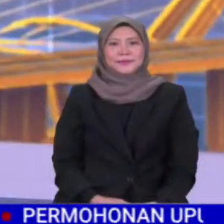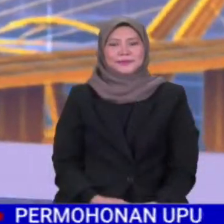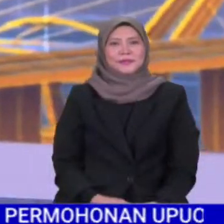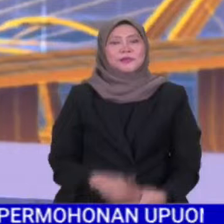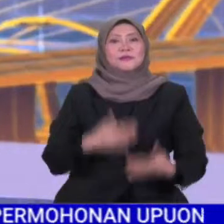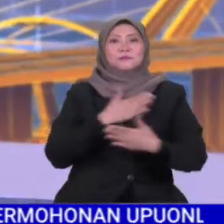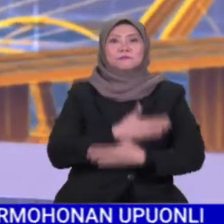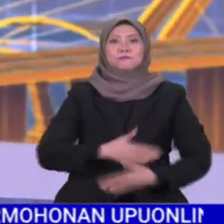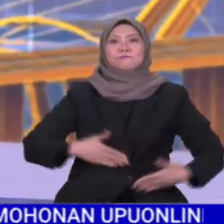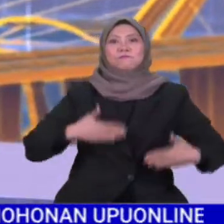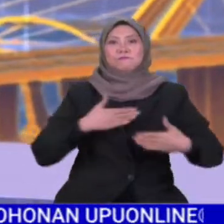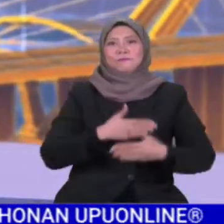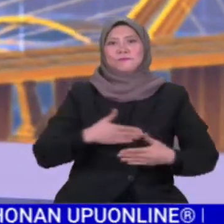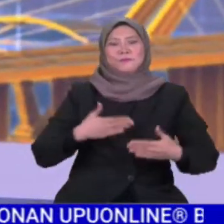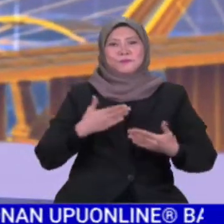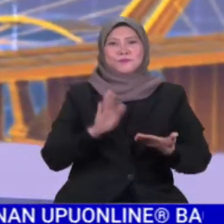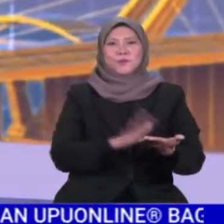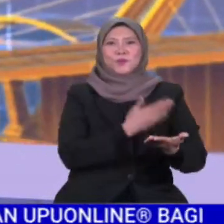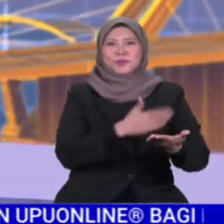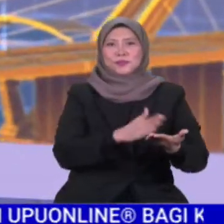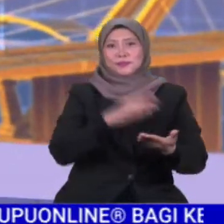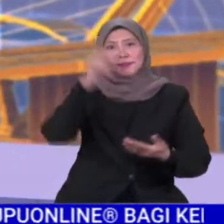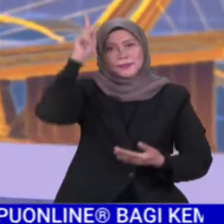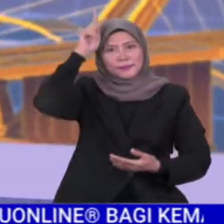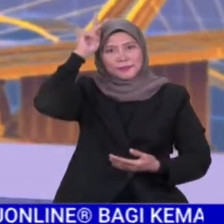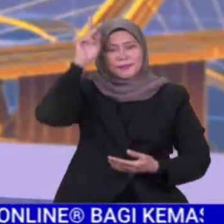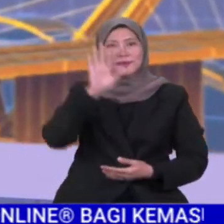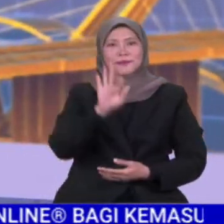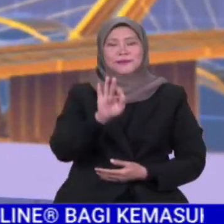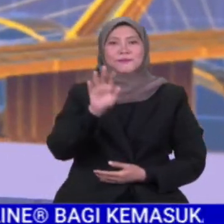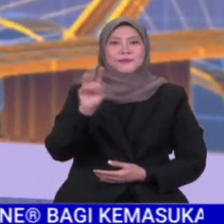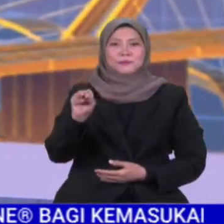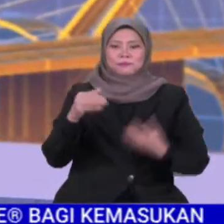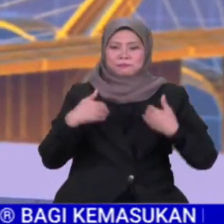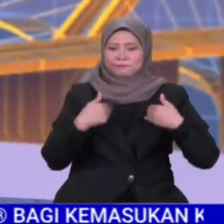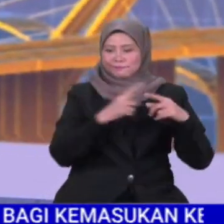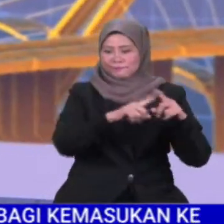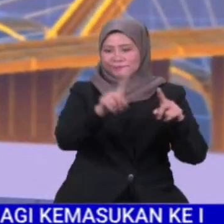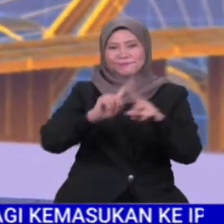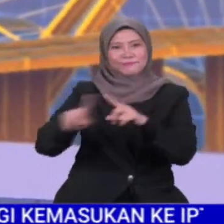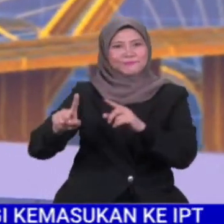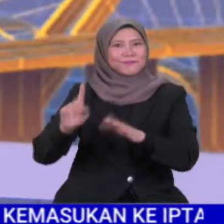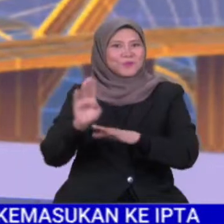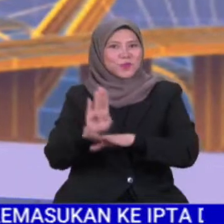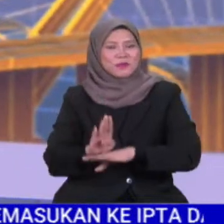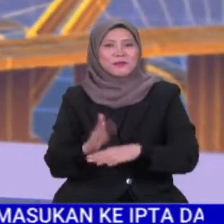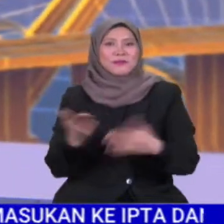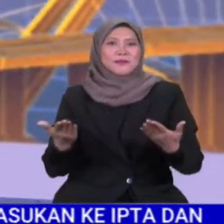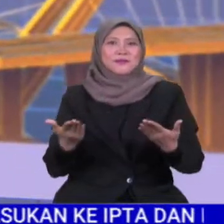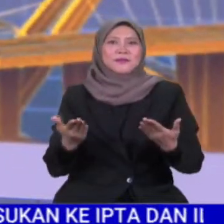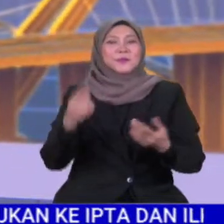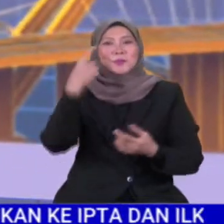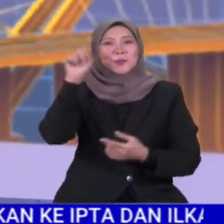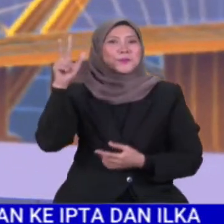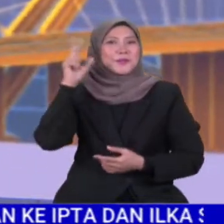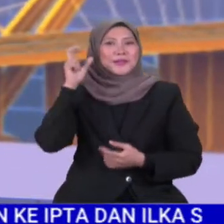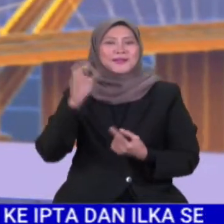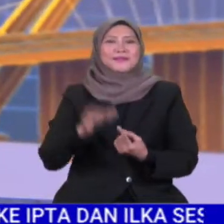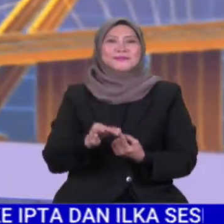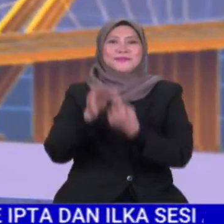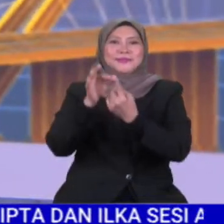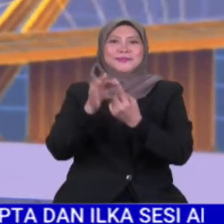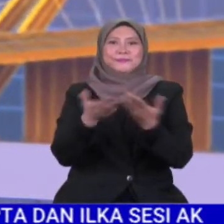Rancangan hiburan ekspresi Musika Kelantan FM tahun ini menampilkan pelbagai kelainan istimewa buat para pendengar dan